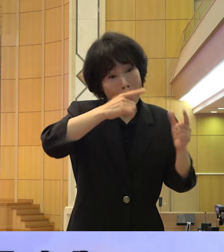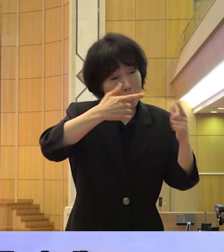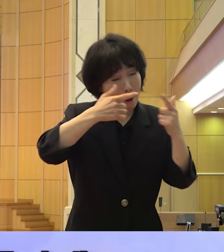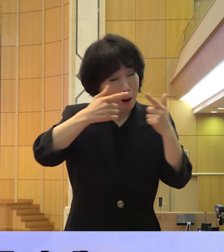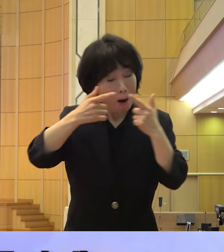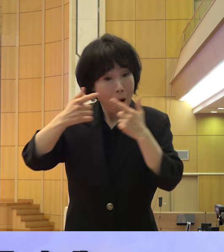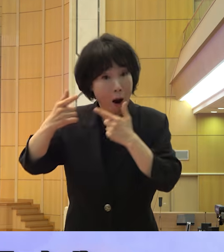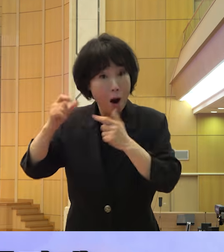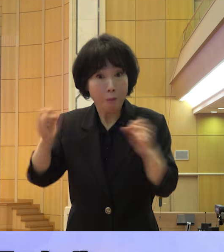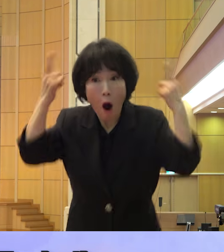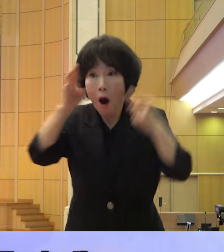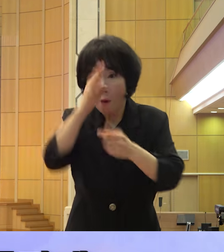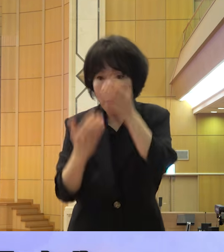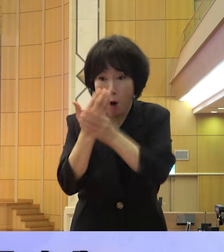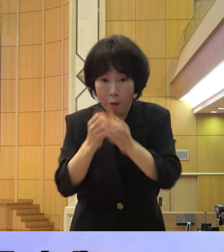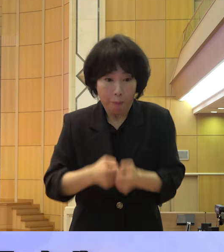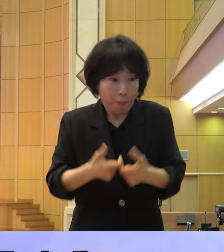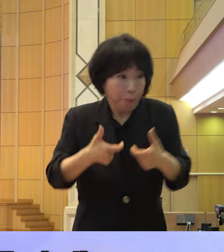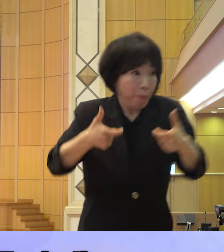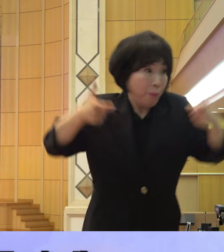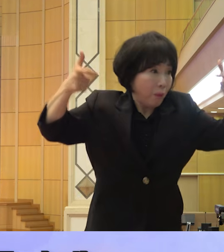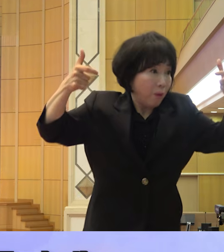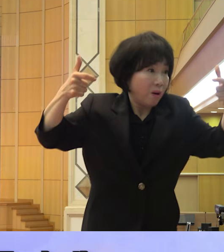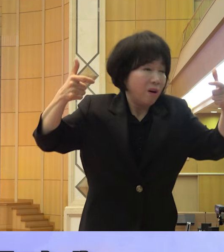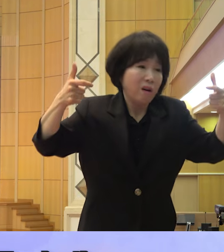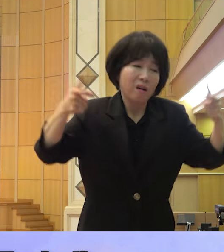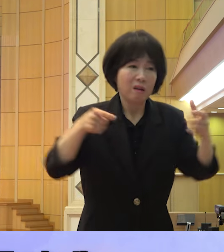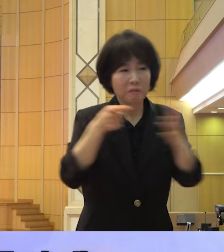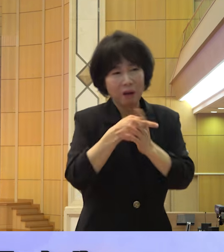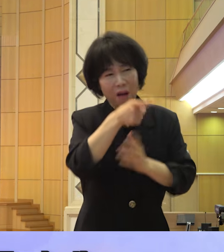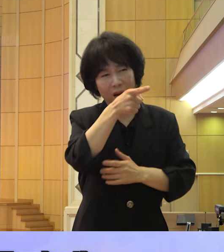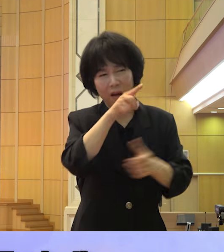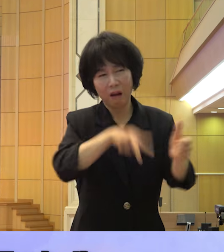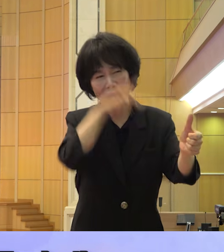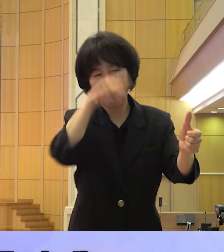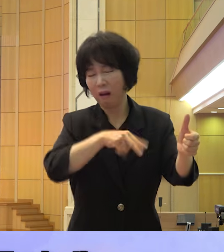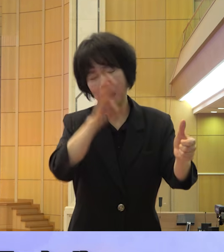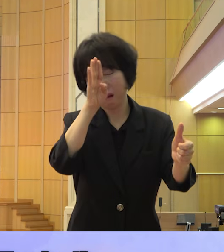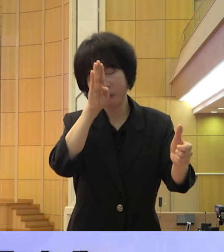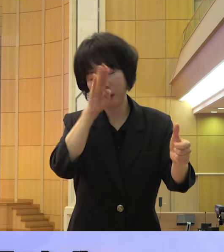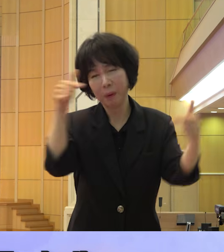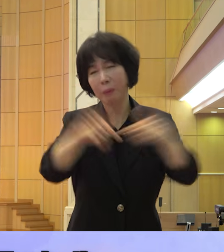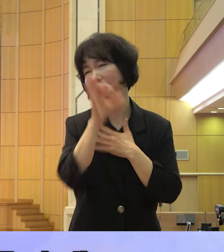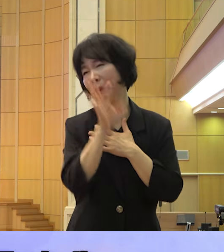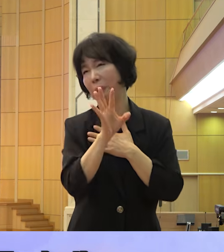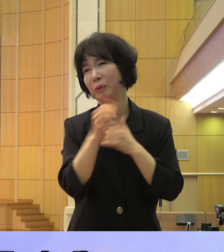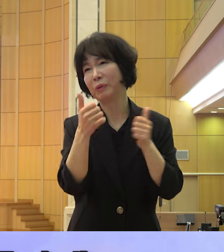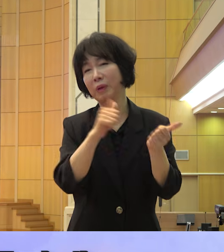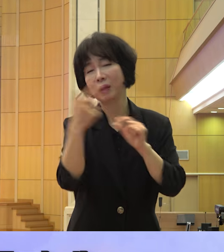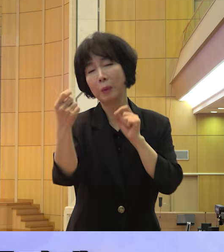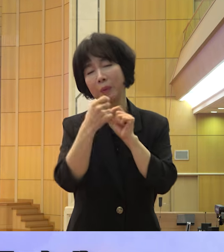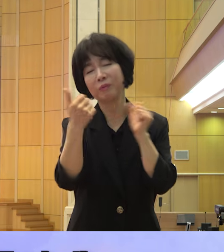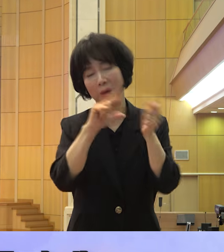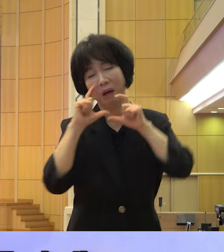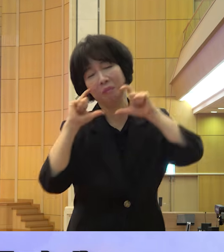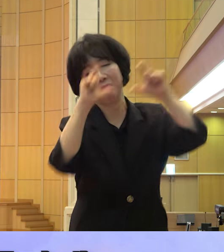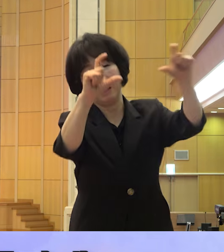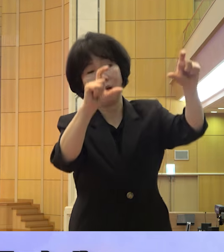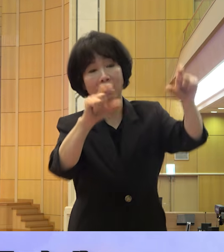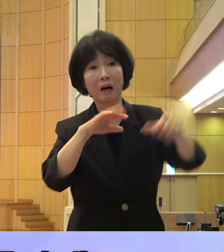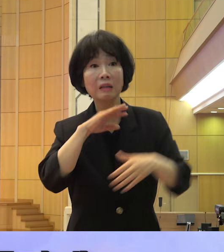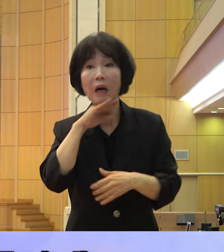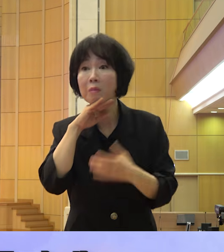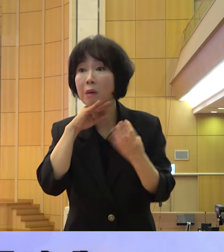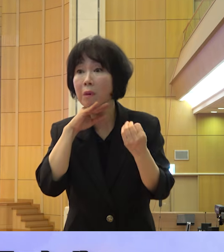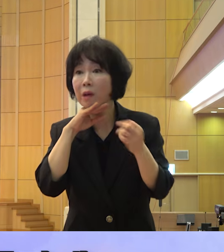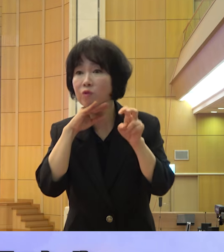이런 것들이 그냥 합병증이 와가지고 그냥 병원에서 못 고친다고 내놔버린 거 아니에요. 그러니까 죽게 되니까 나이도 21살